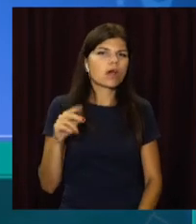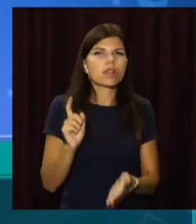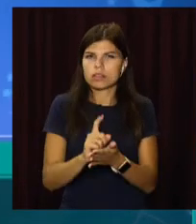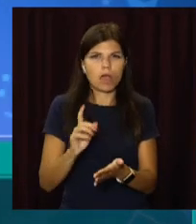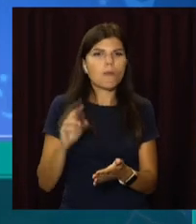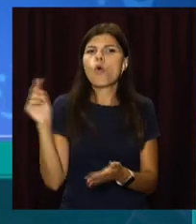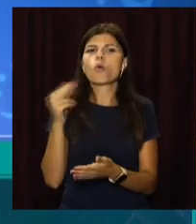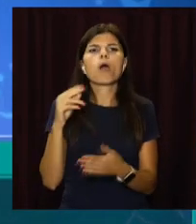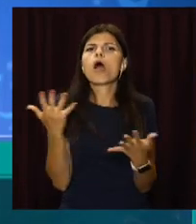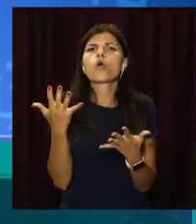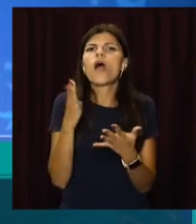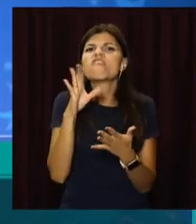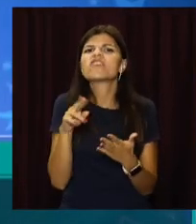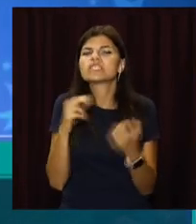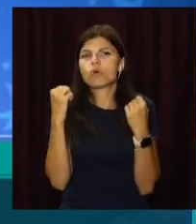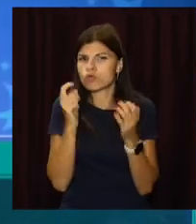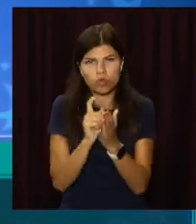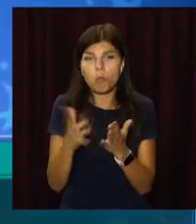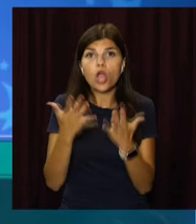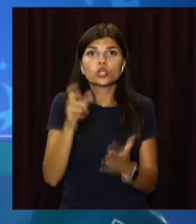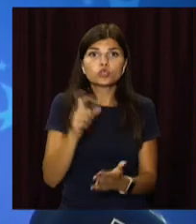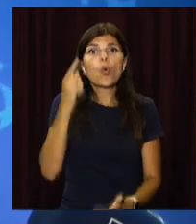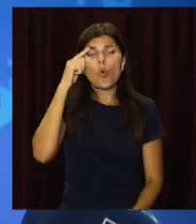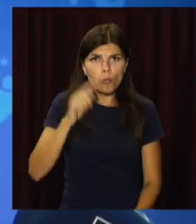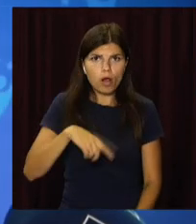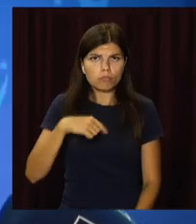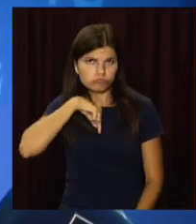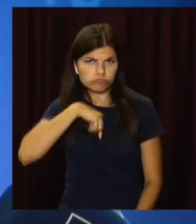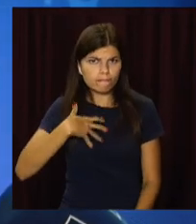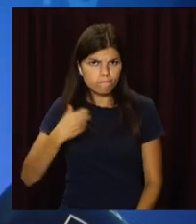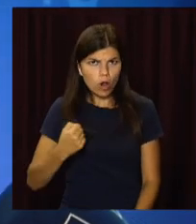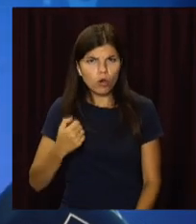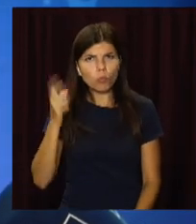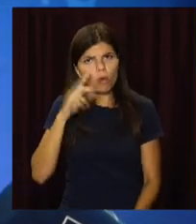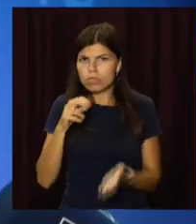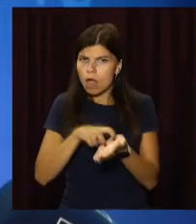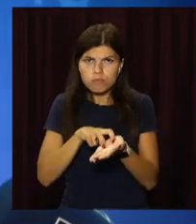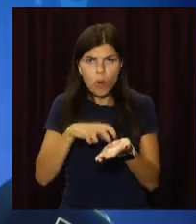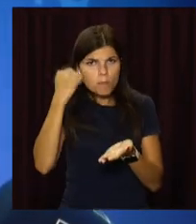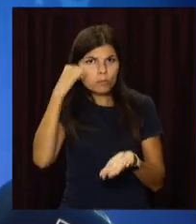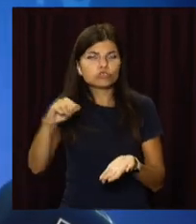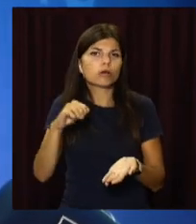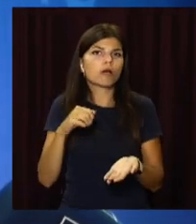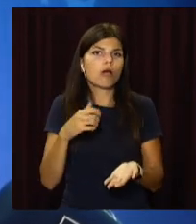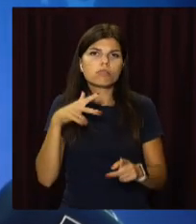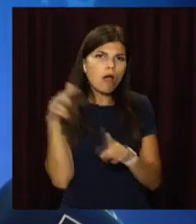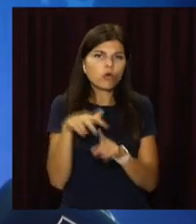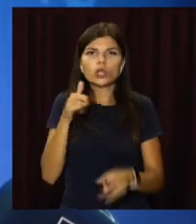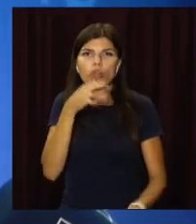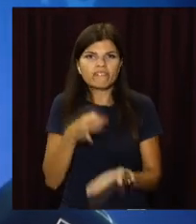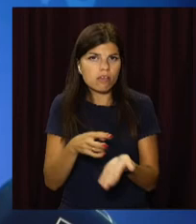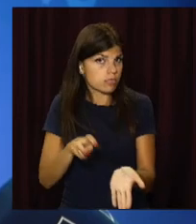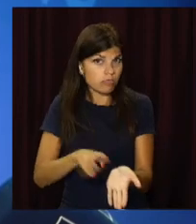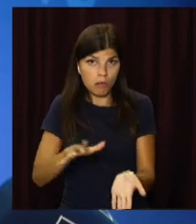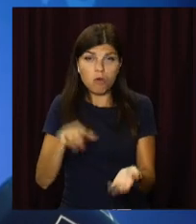обов'язково чемпіонів в якомусь виді спорту. Якщо людина вміє побіждати, не боїться побеждать, не боится там, ну, нагрузок и